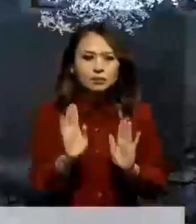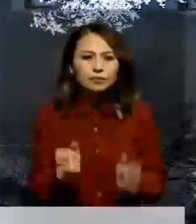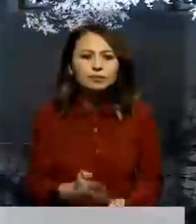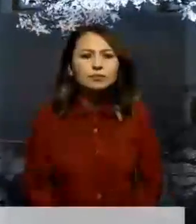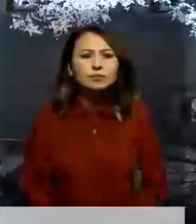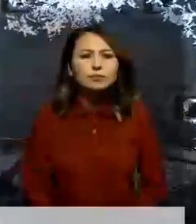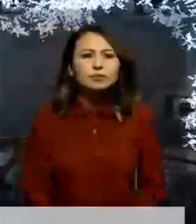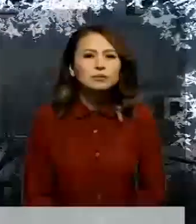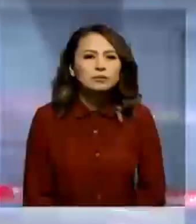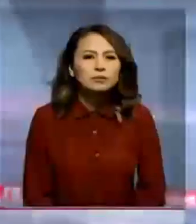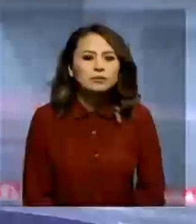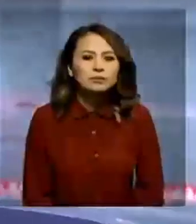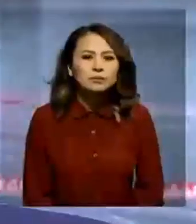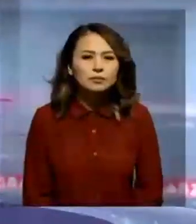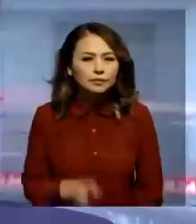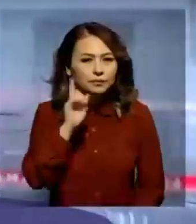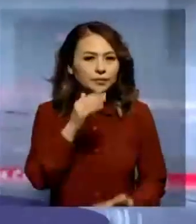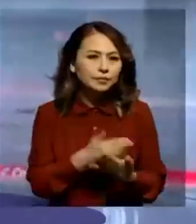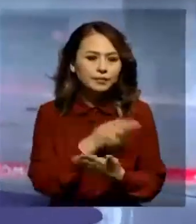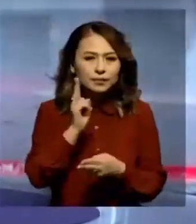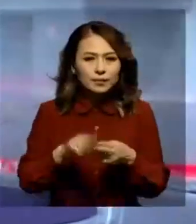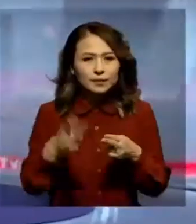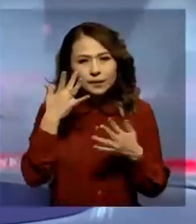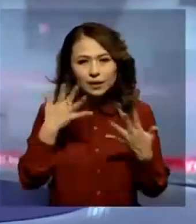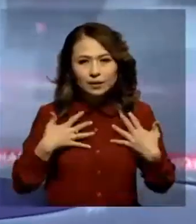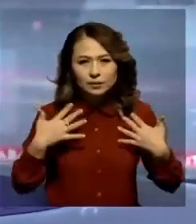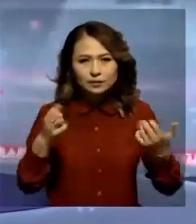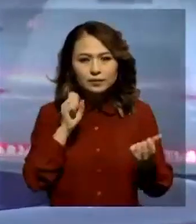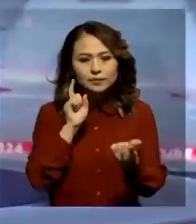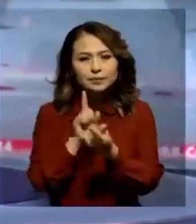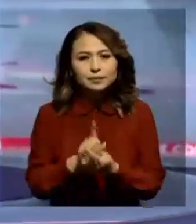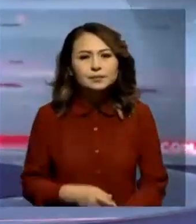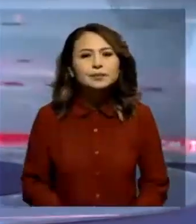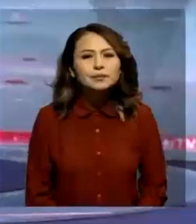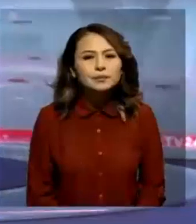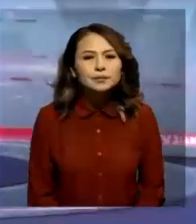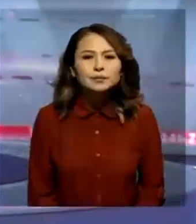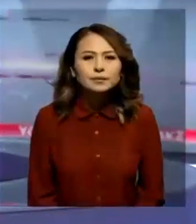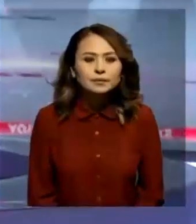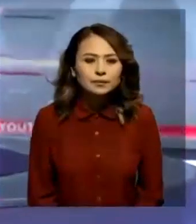Қадірлі көрермен, біздің әзірге айтарымыз осы. Аман сау болыңыздар.